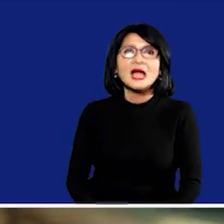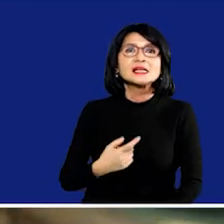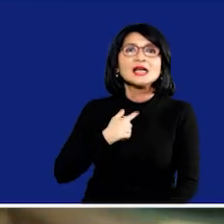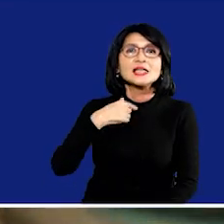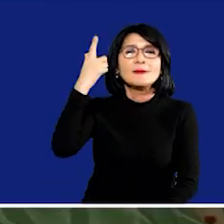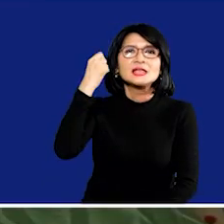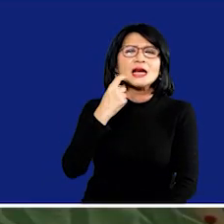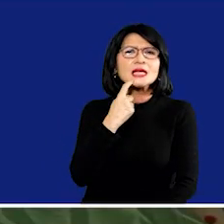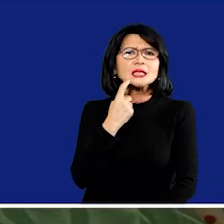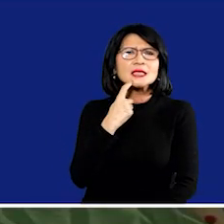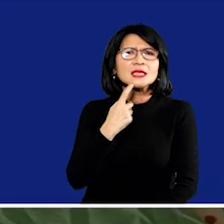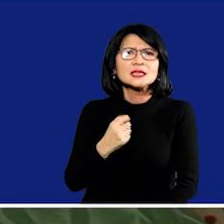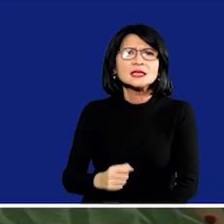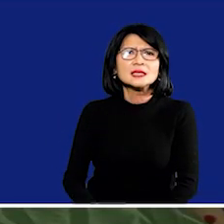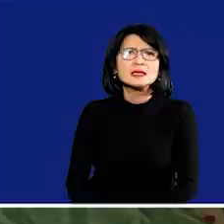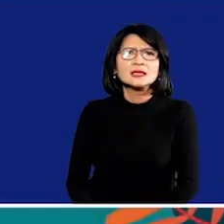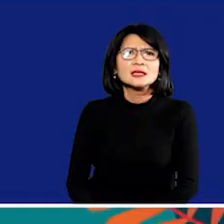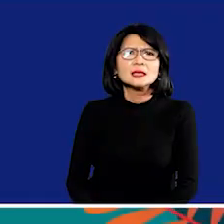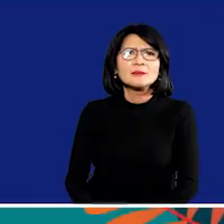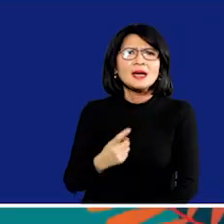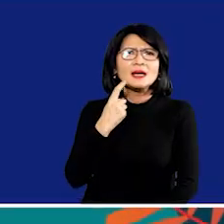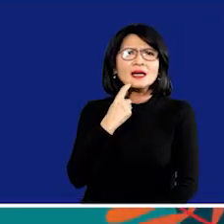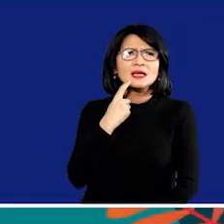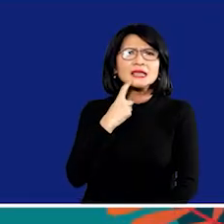tentang bajuku remot cilik.